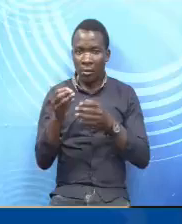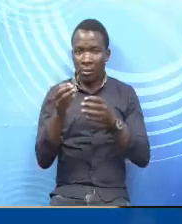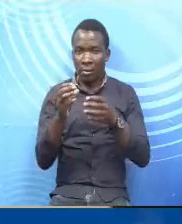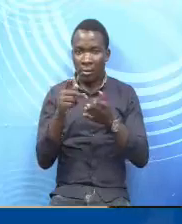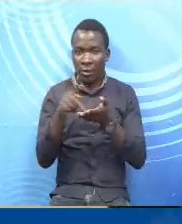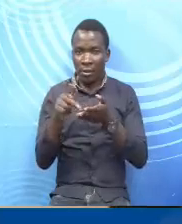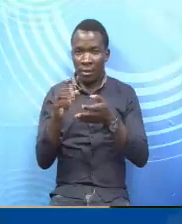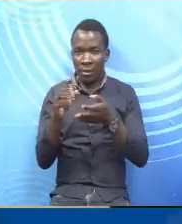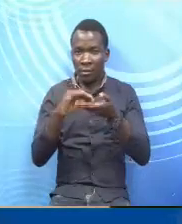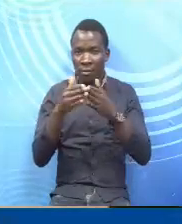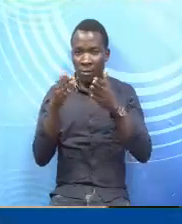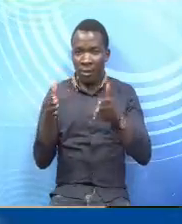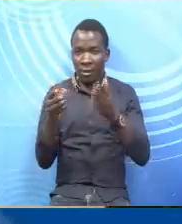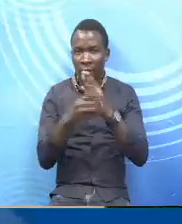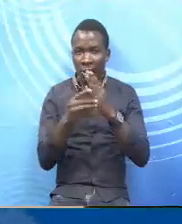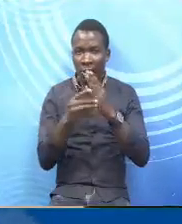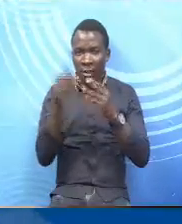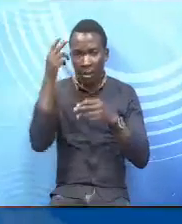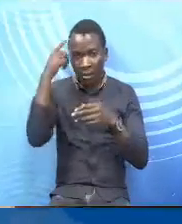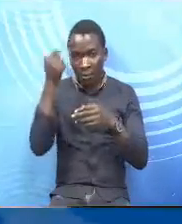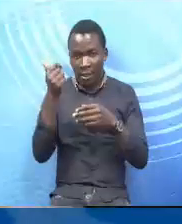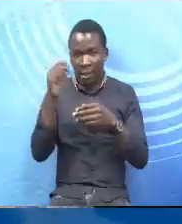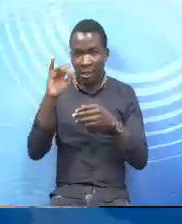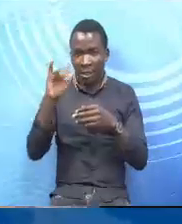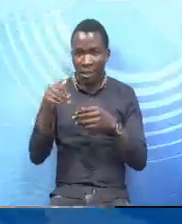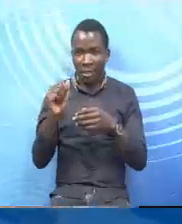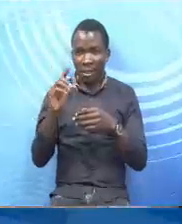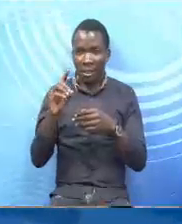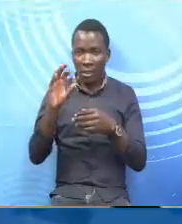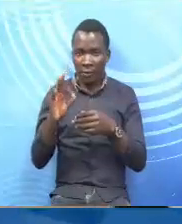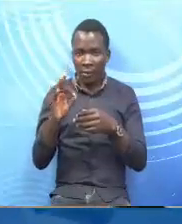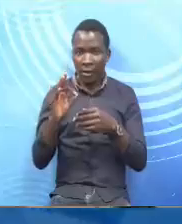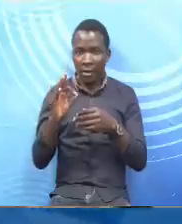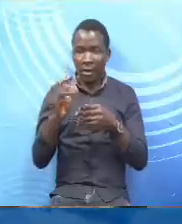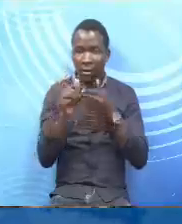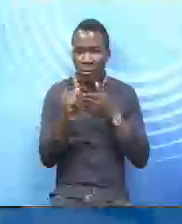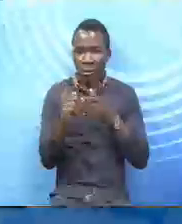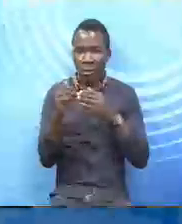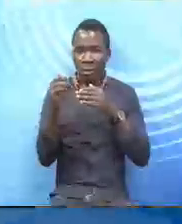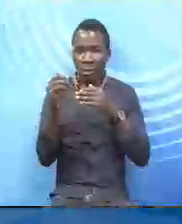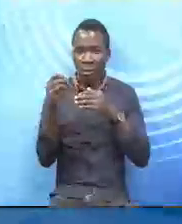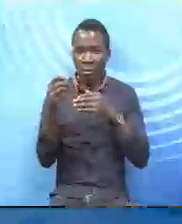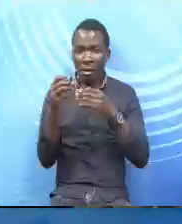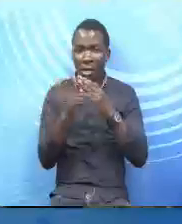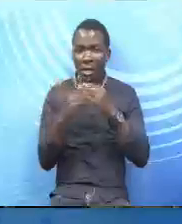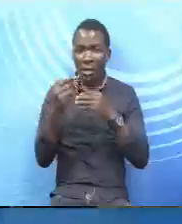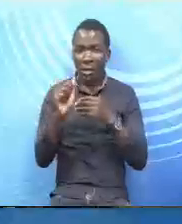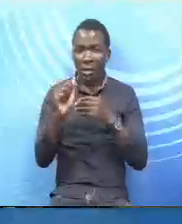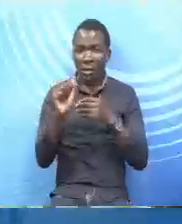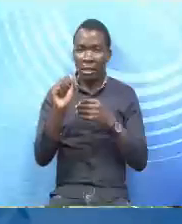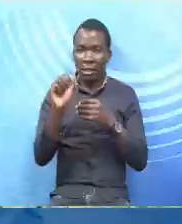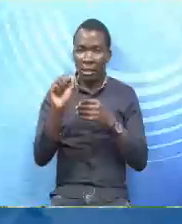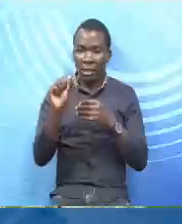baka karere ibizwi mu ndimi z'amahanga nka JAF. Umuyobozi nshingwa bikorwa akarere ka Gasabo ubwo yashyikirizaga bino bikoresho umukozi wa